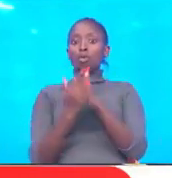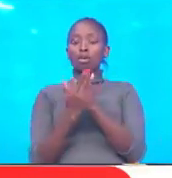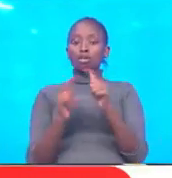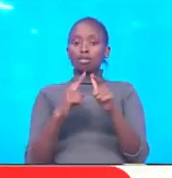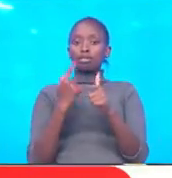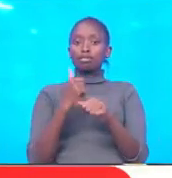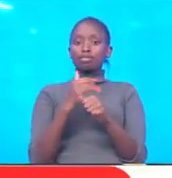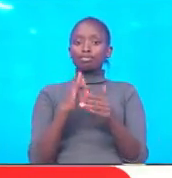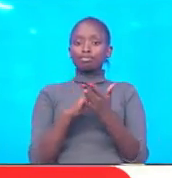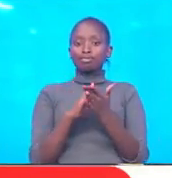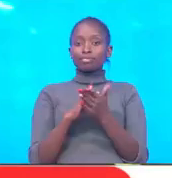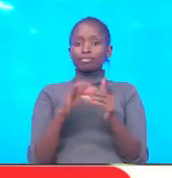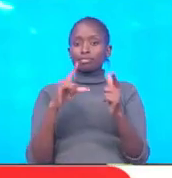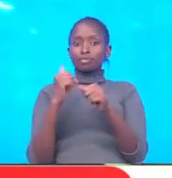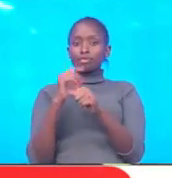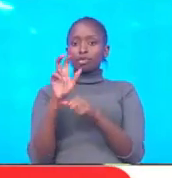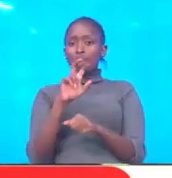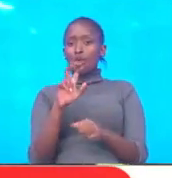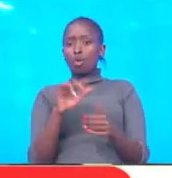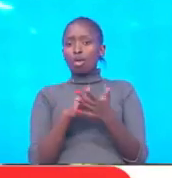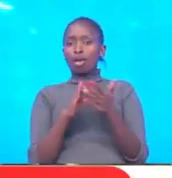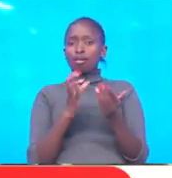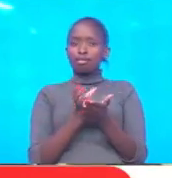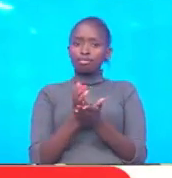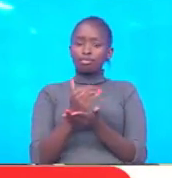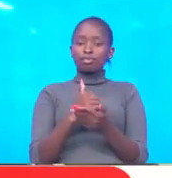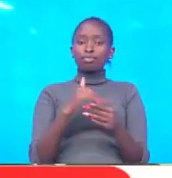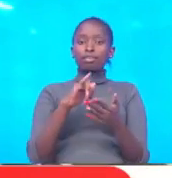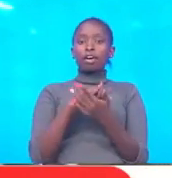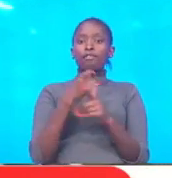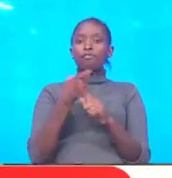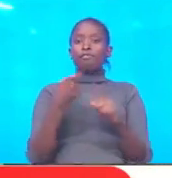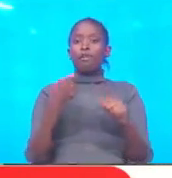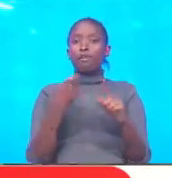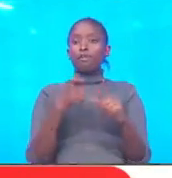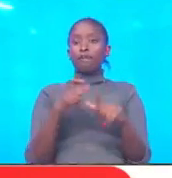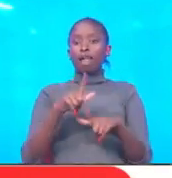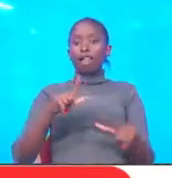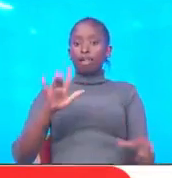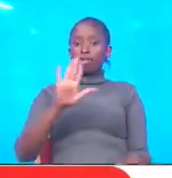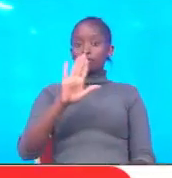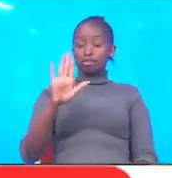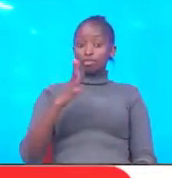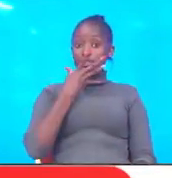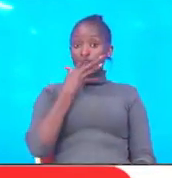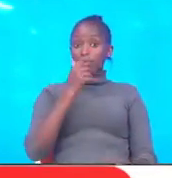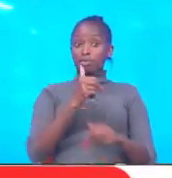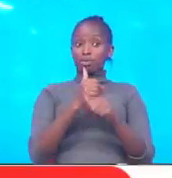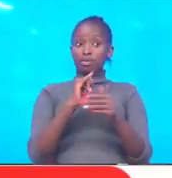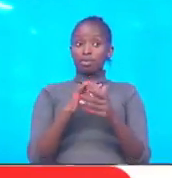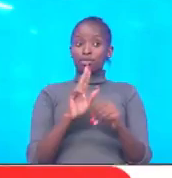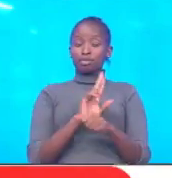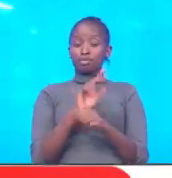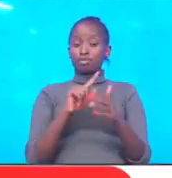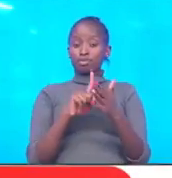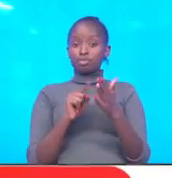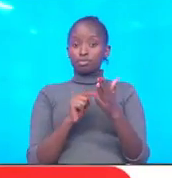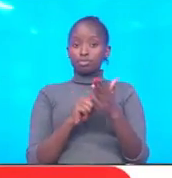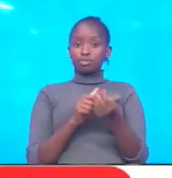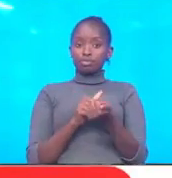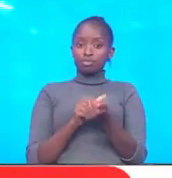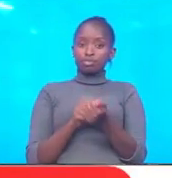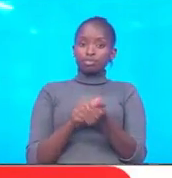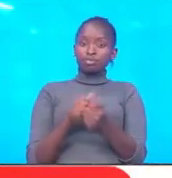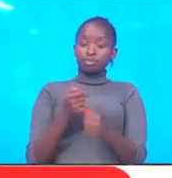yako. Unapendua ina mix. Opete ambaye amefanya kilimo hai kwa kutumia mbegu za kiasili kwa zaidi ya miaka 10